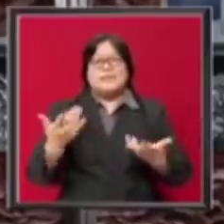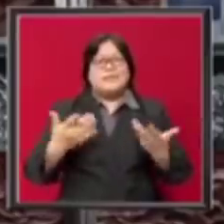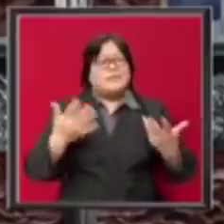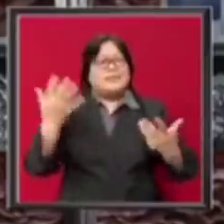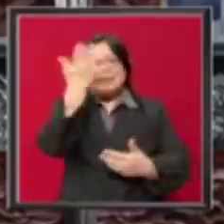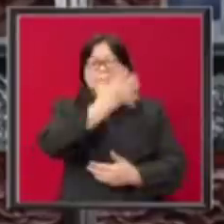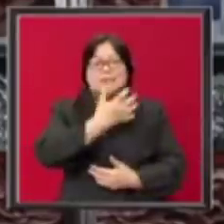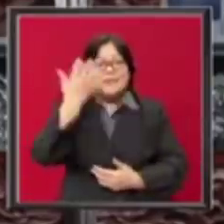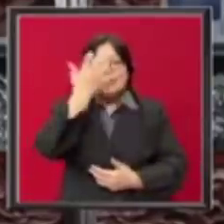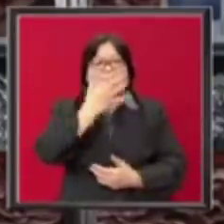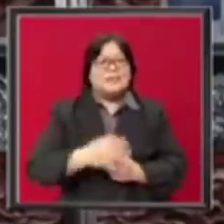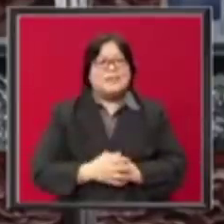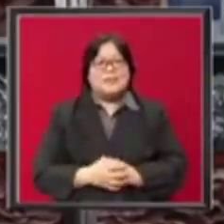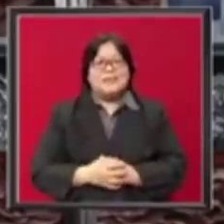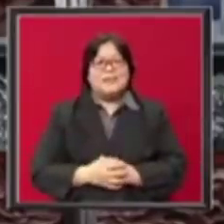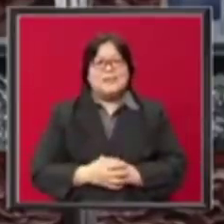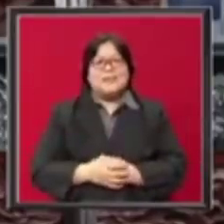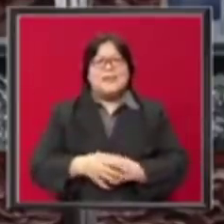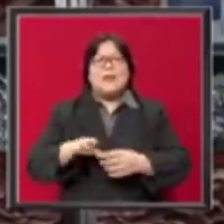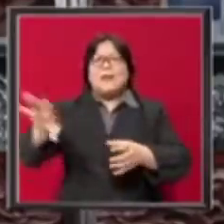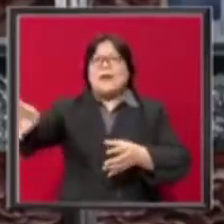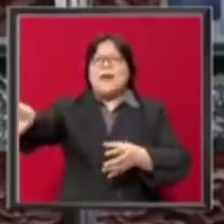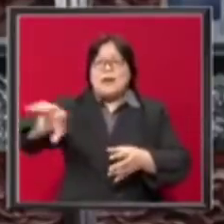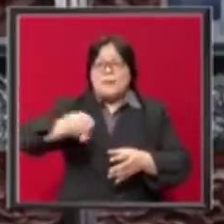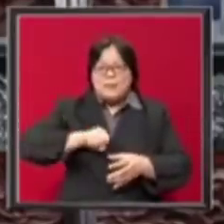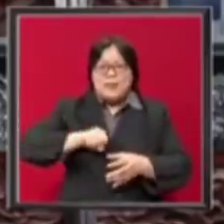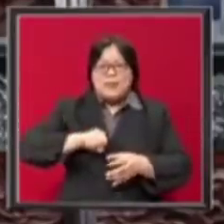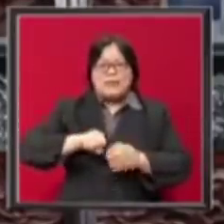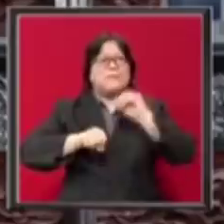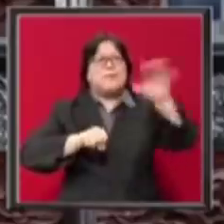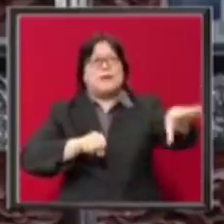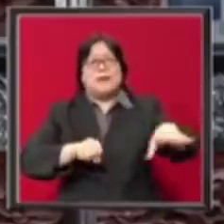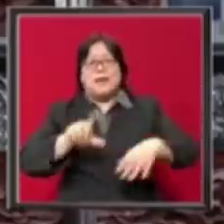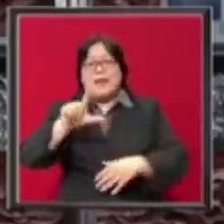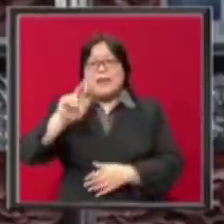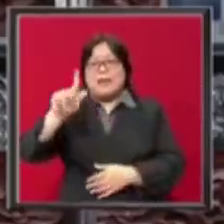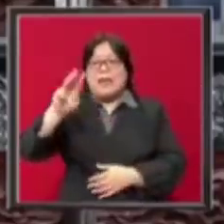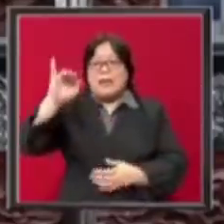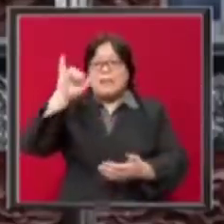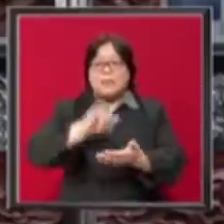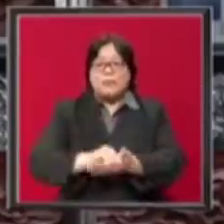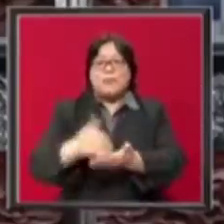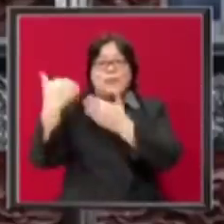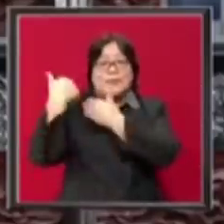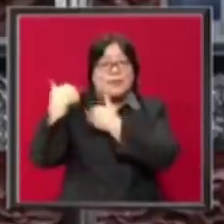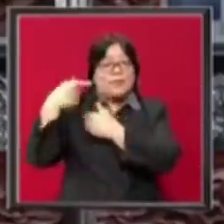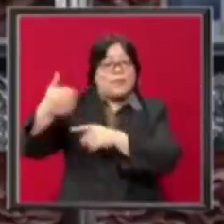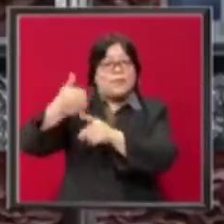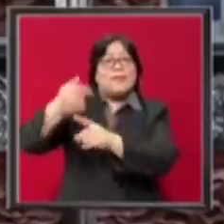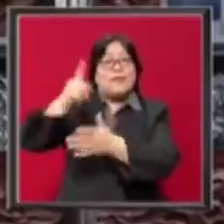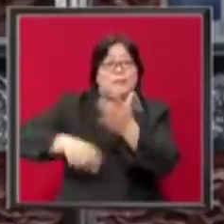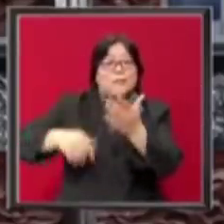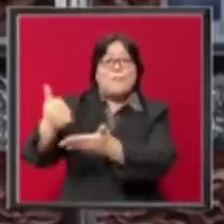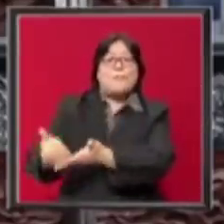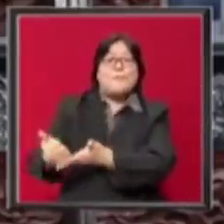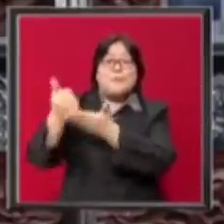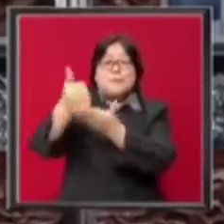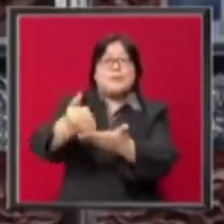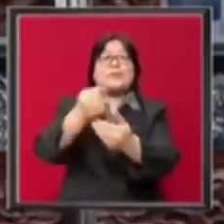yang mengelirukan dan cuba. You tarik daripada LKIM. LKIM itu tanggungjawab dia